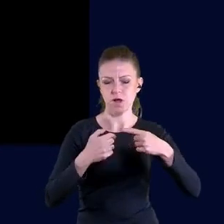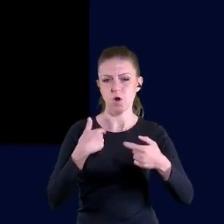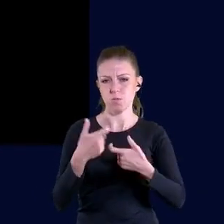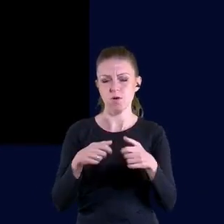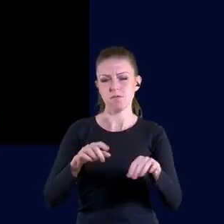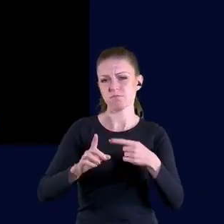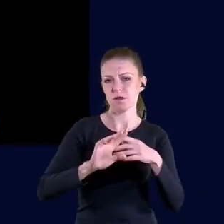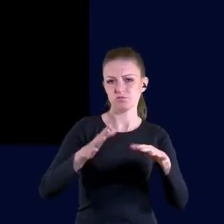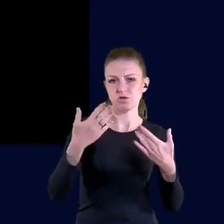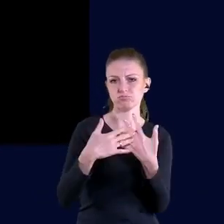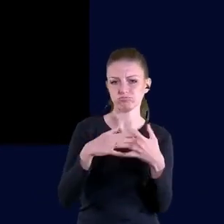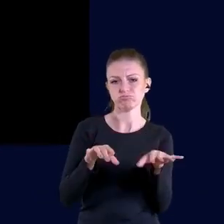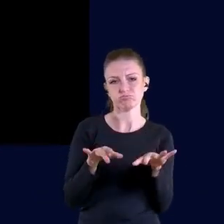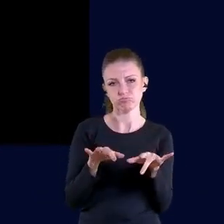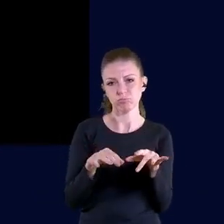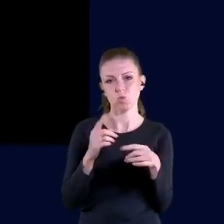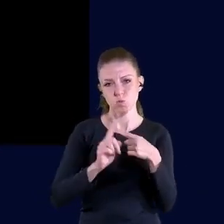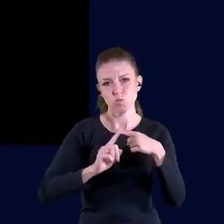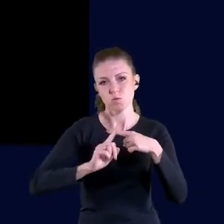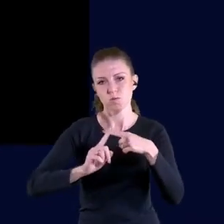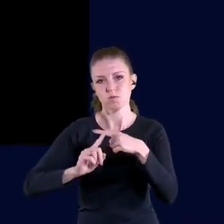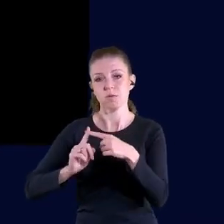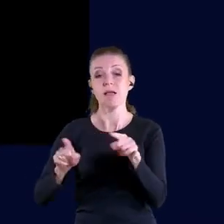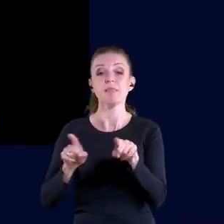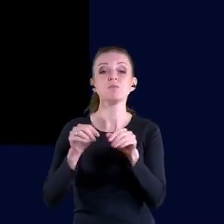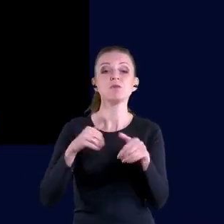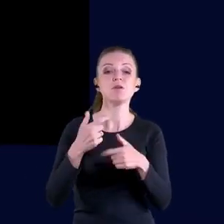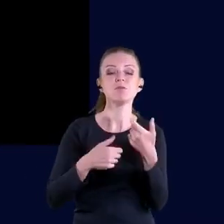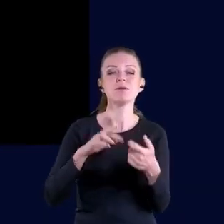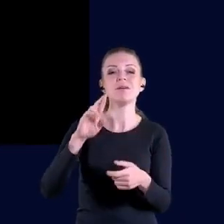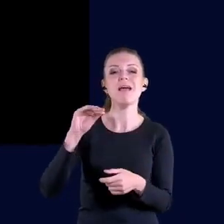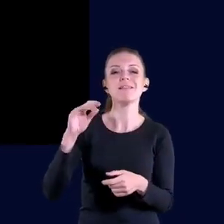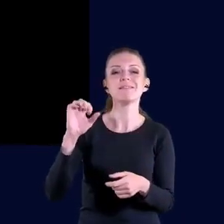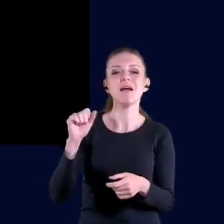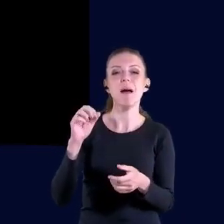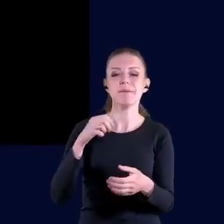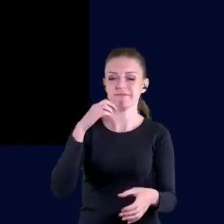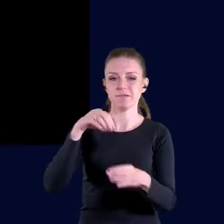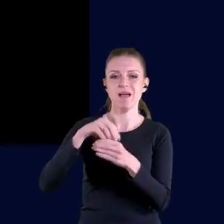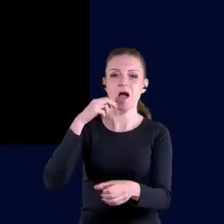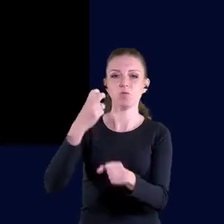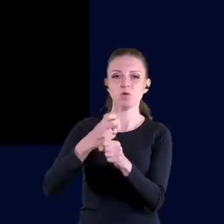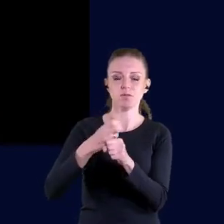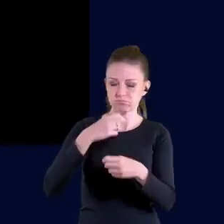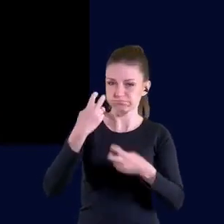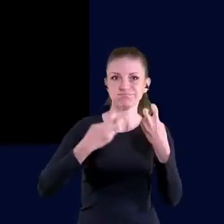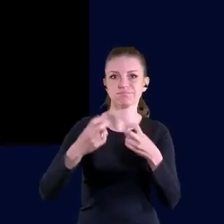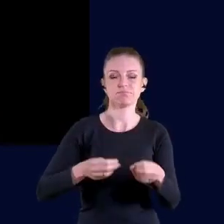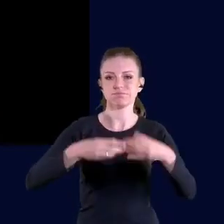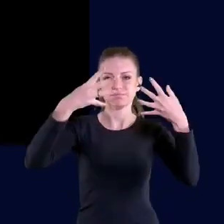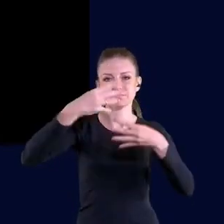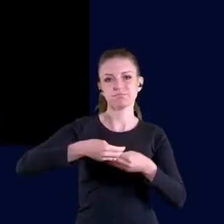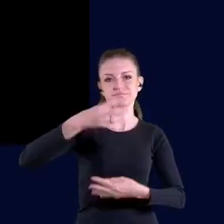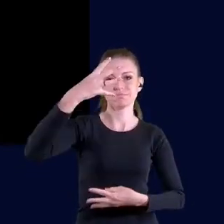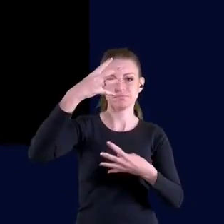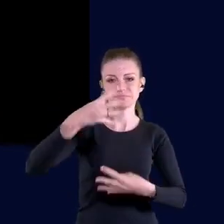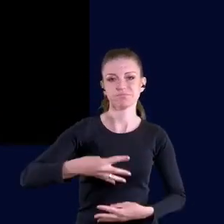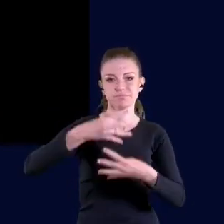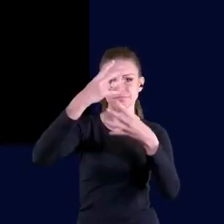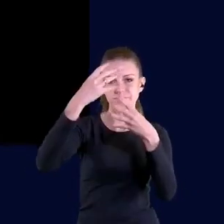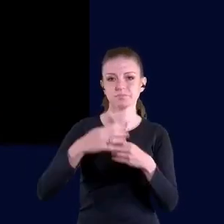ale można też skorzystać z restauracji i zrobić to automatycznie jeszcze ważne jest żeby wybrać format